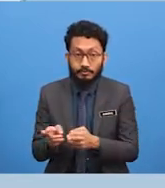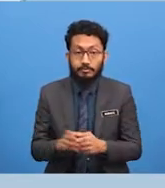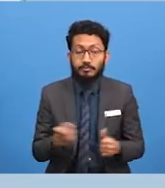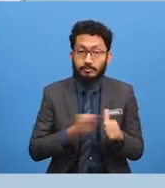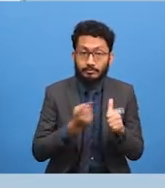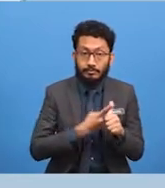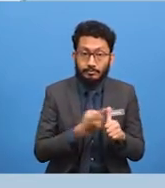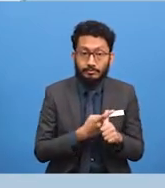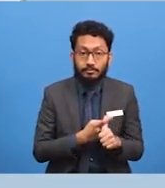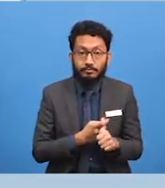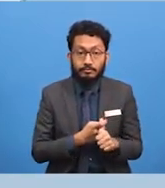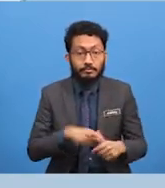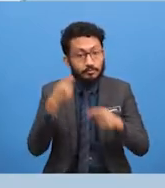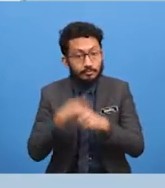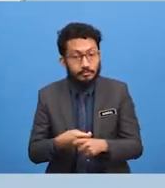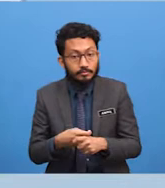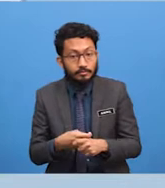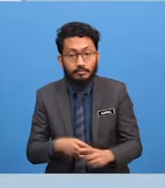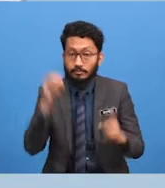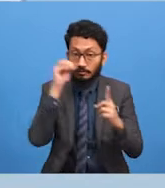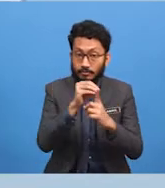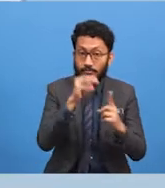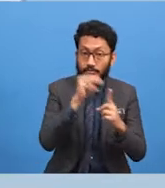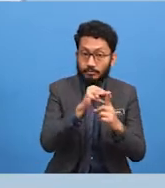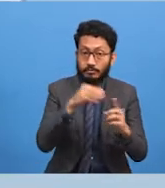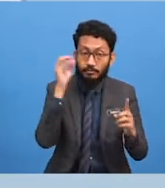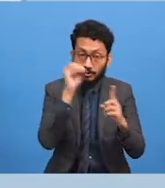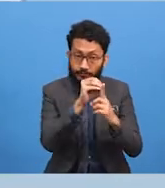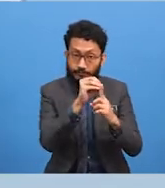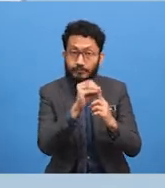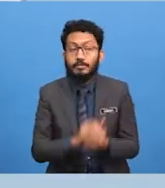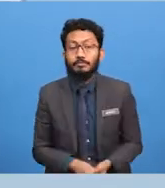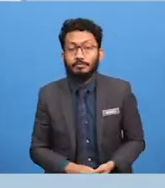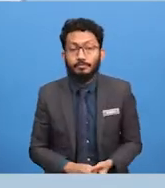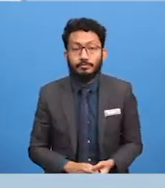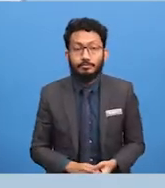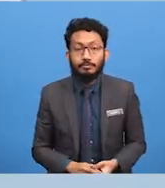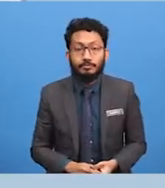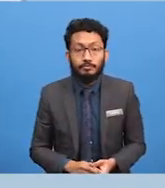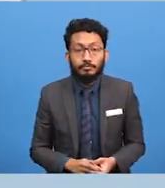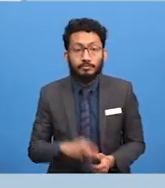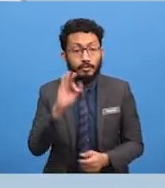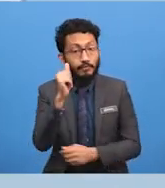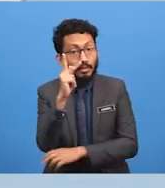pertama, menetapkan matlamat dan objektif merupakan fakta.